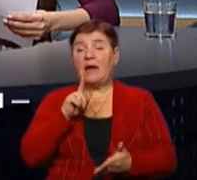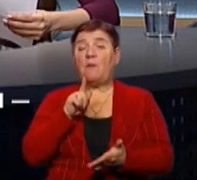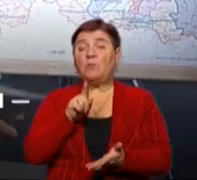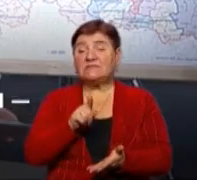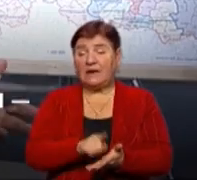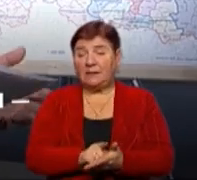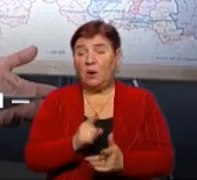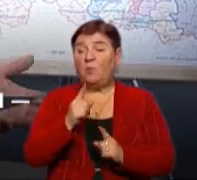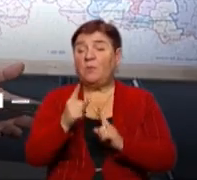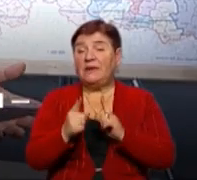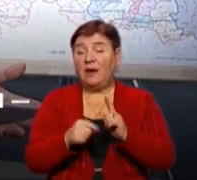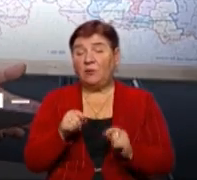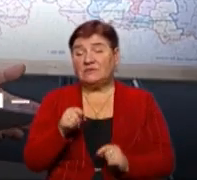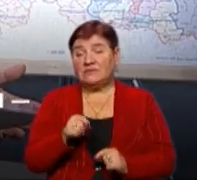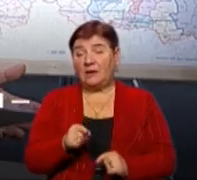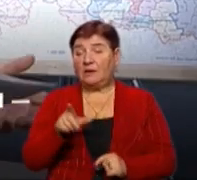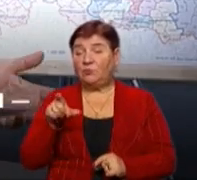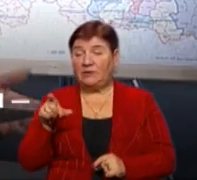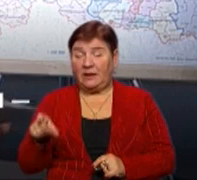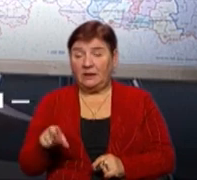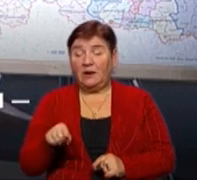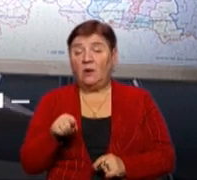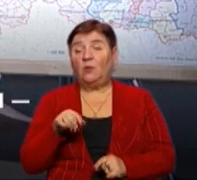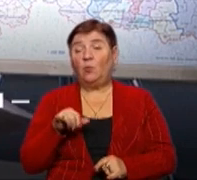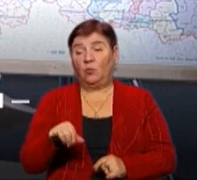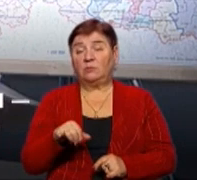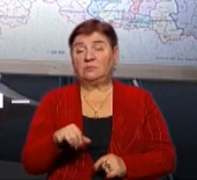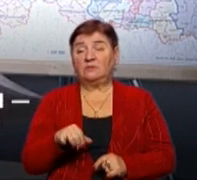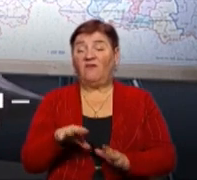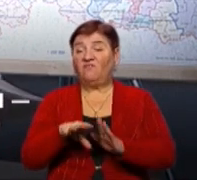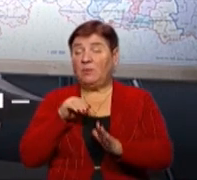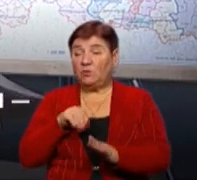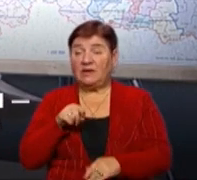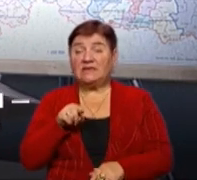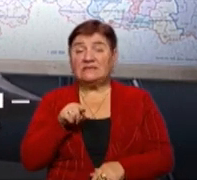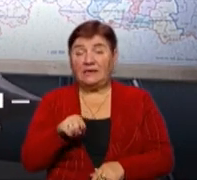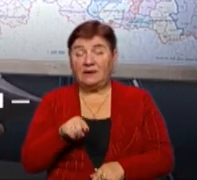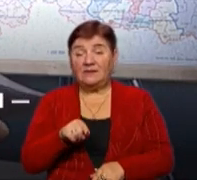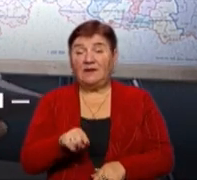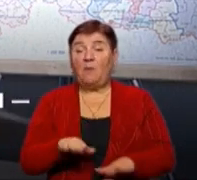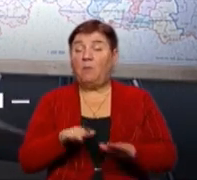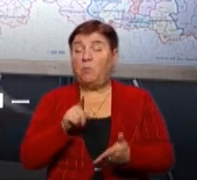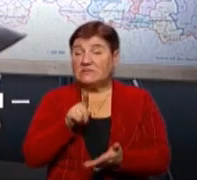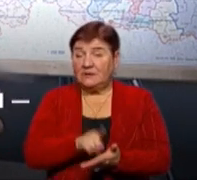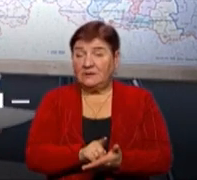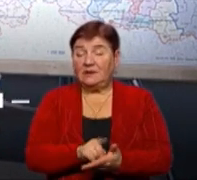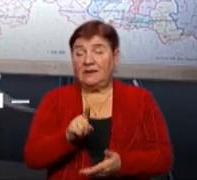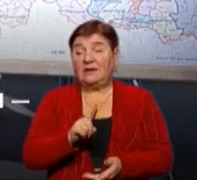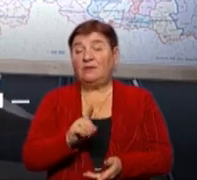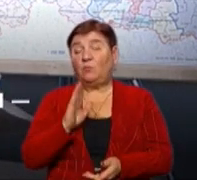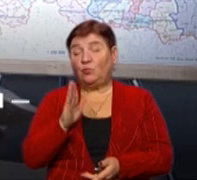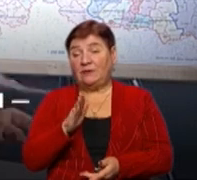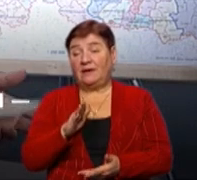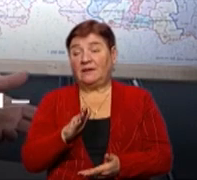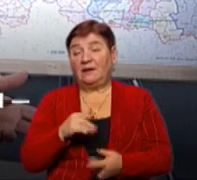сформована. Поміняють цих людей відповідно у виборних цих на цих виборних посадах, і за ними